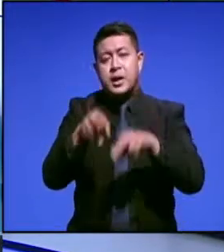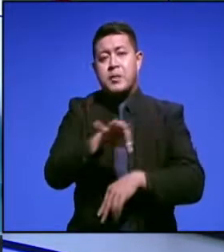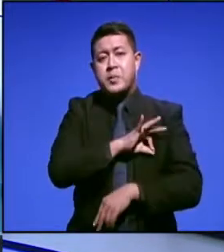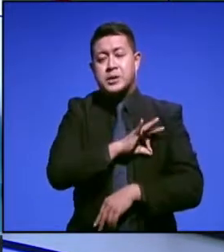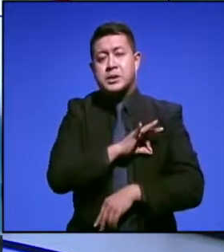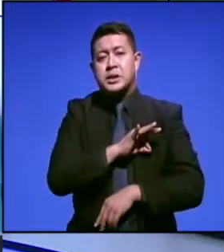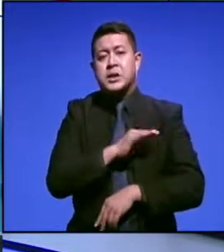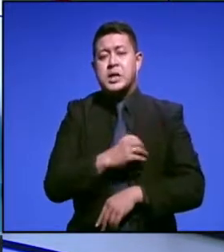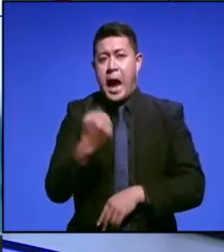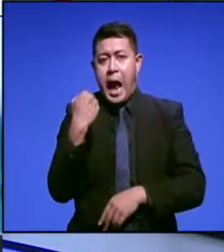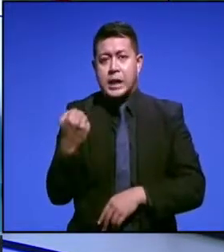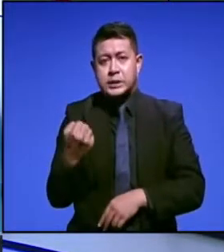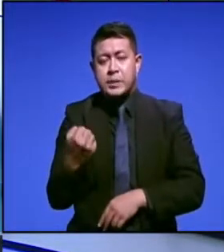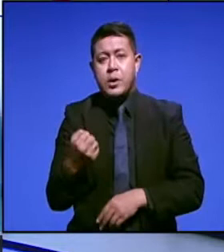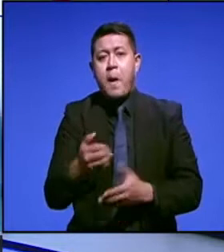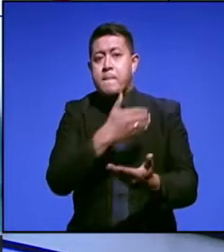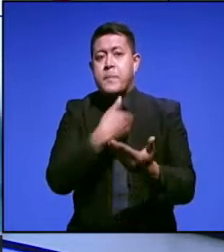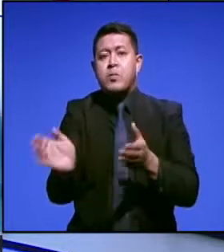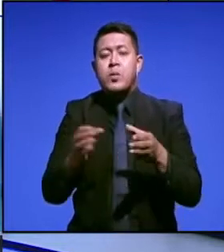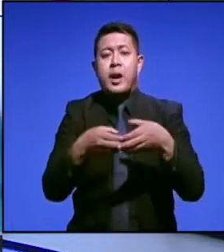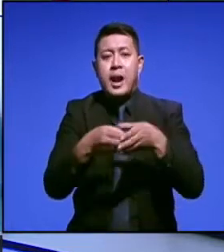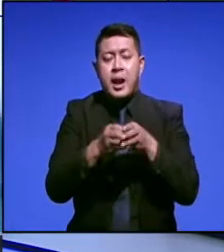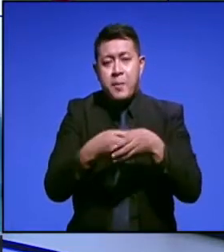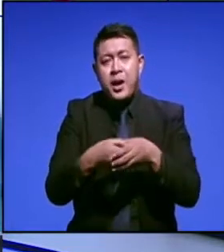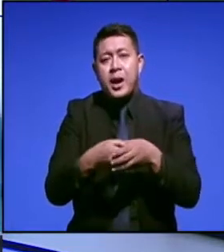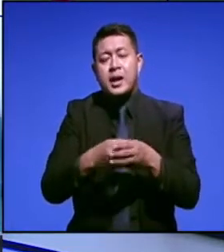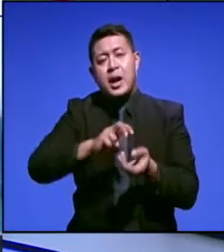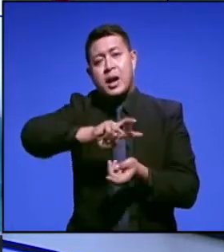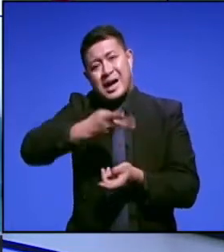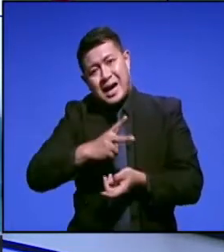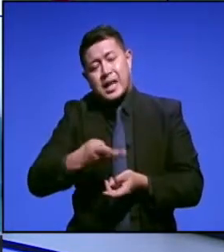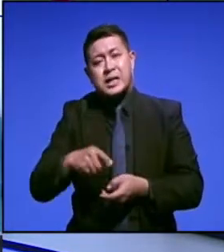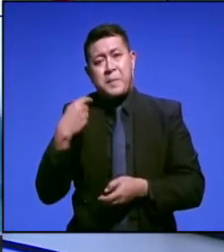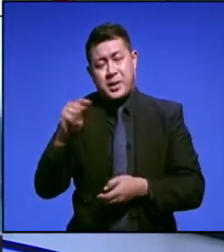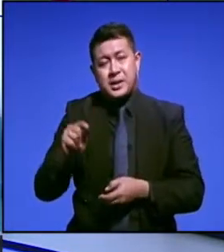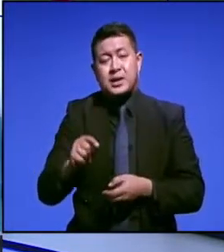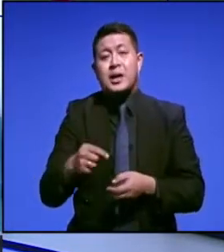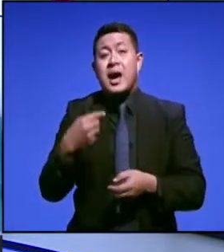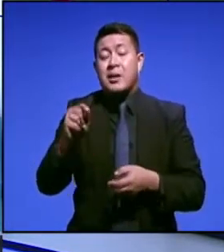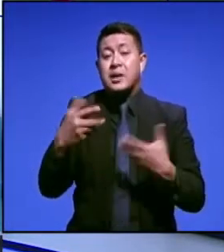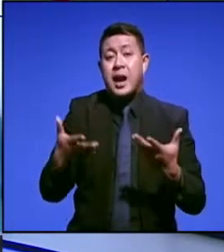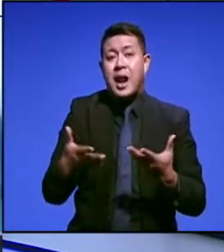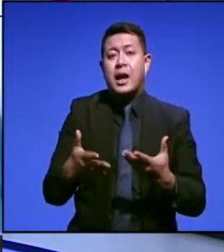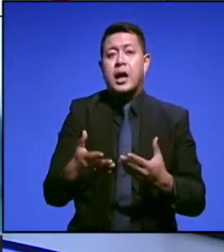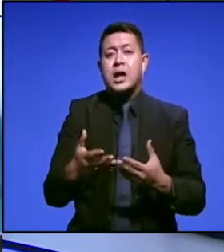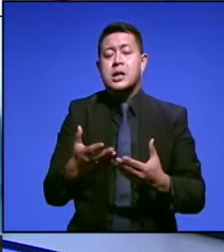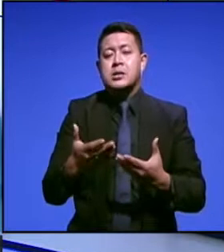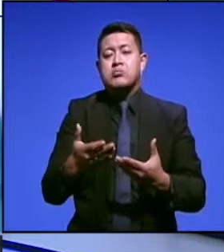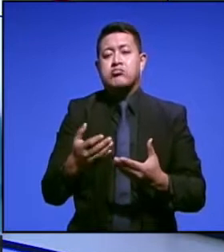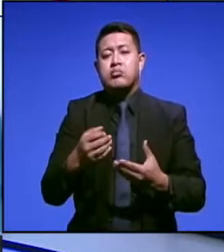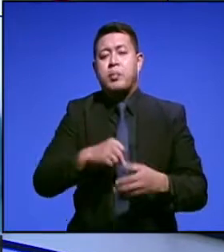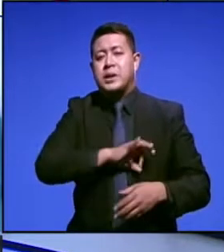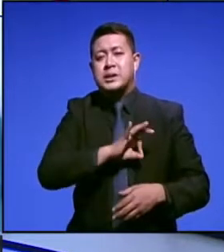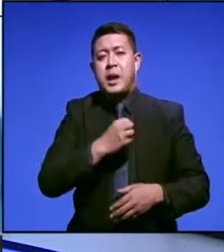bahkan melontarkan ancaman pembubaran lembaga dan reshuffle Kabinet. Lalu kementerian mana saja yang terkena sentilan Presiden ini dan